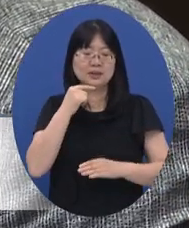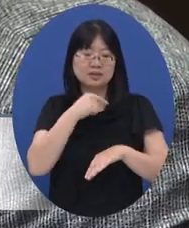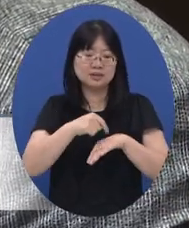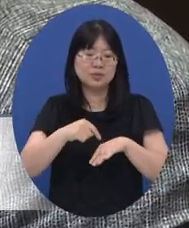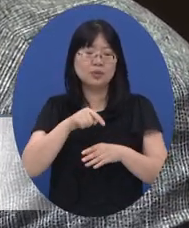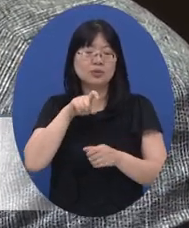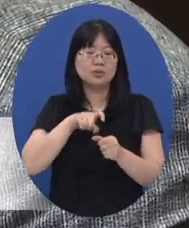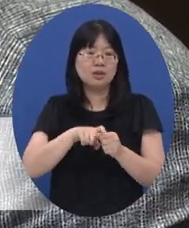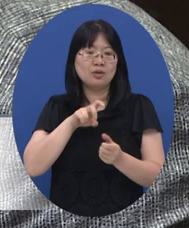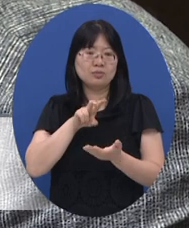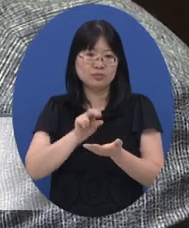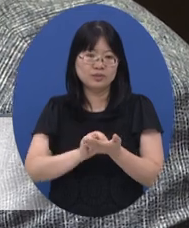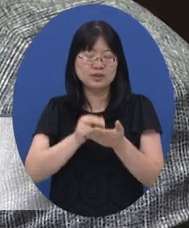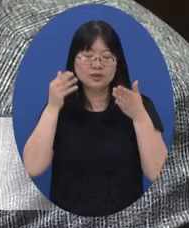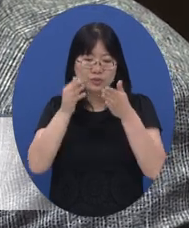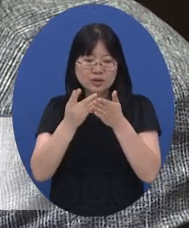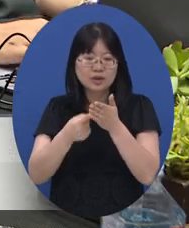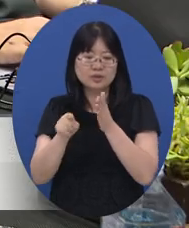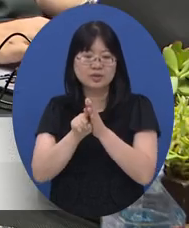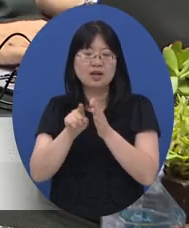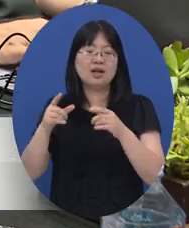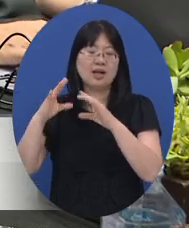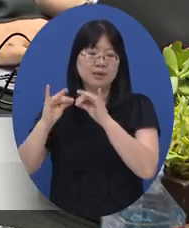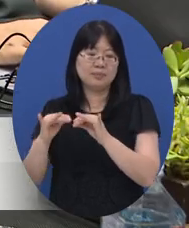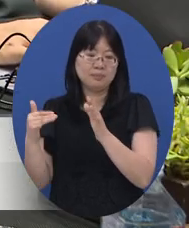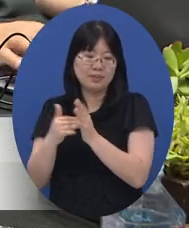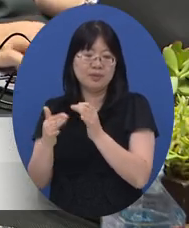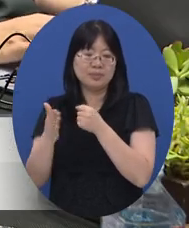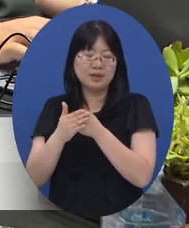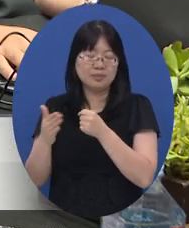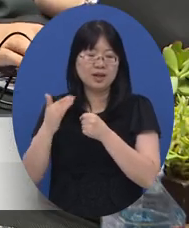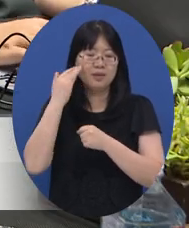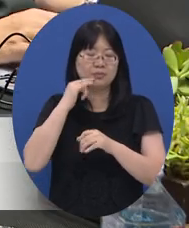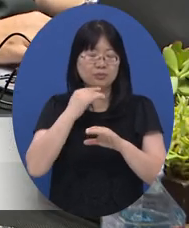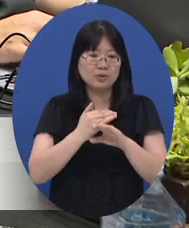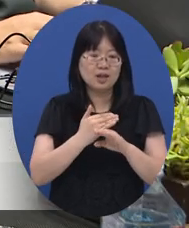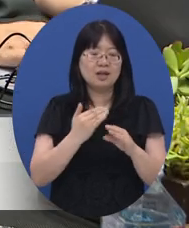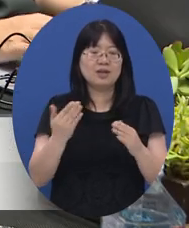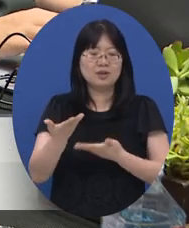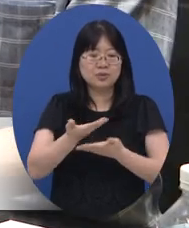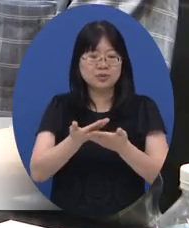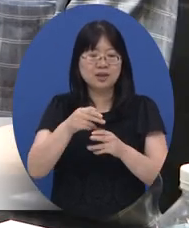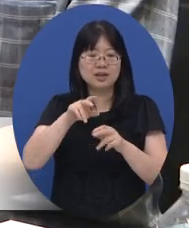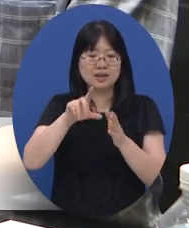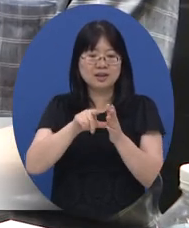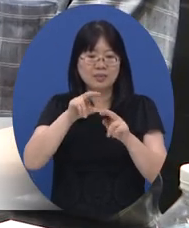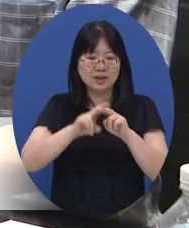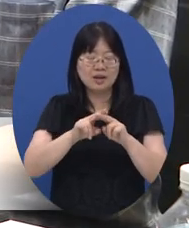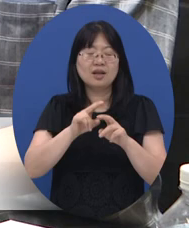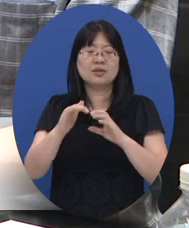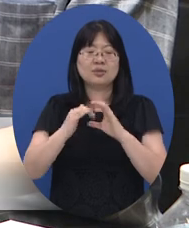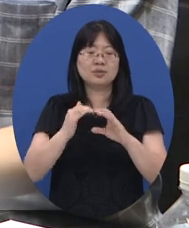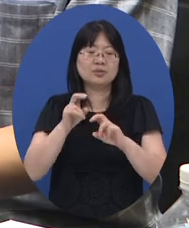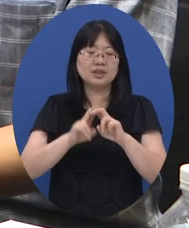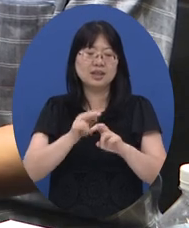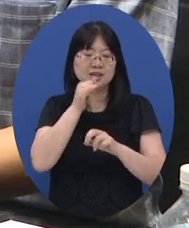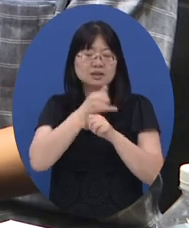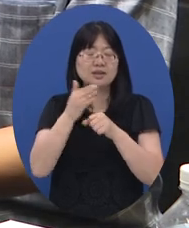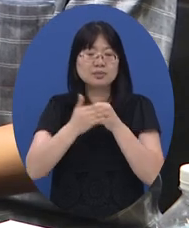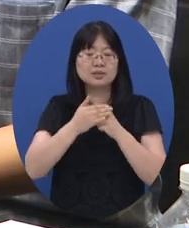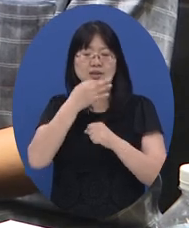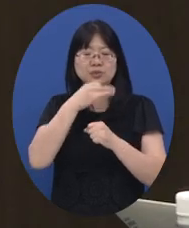집중하기로 부트 꽈 합의했다 며 남부 교차 국면에서 도 남과 북이 만나는 소통의 잘 맞아 냈다는 점에서 의미가 있다고